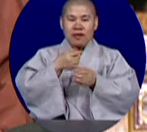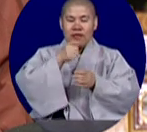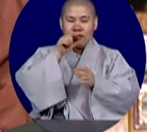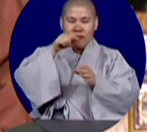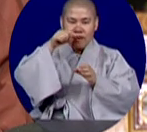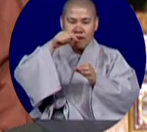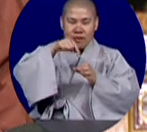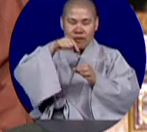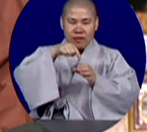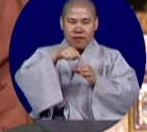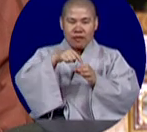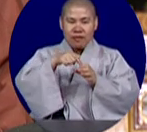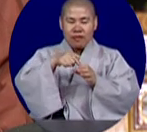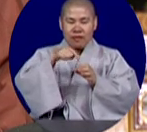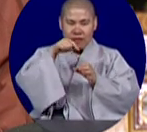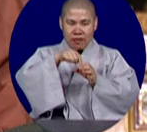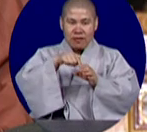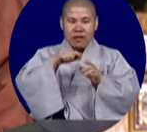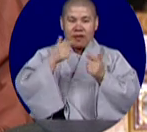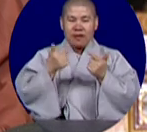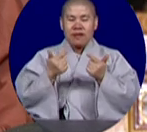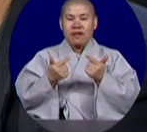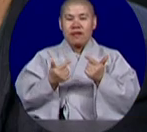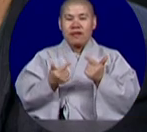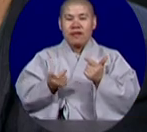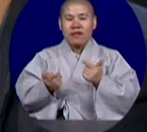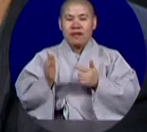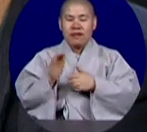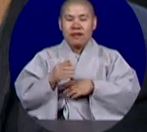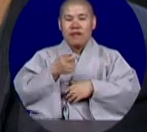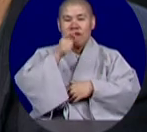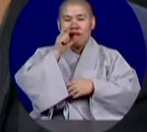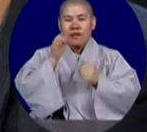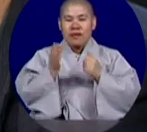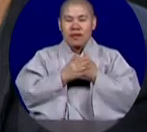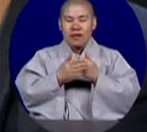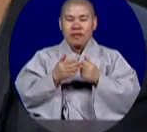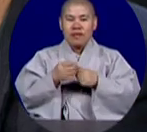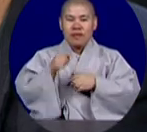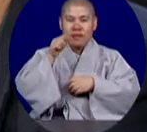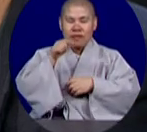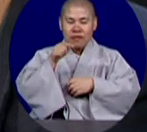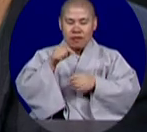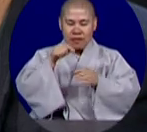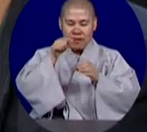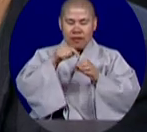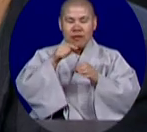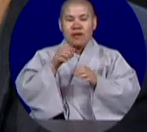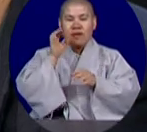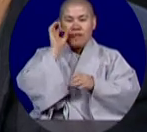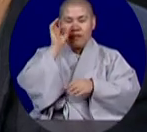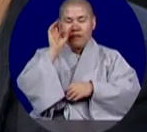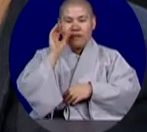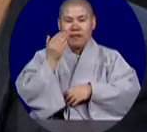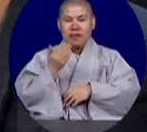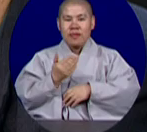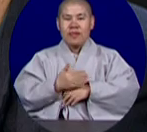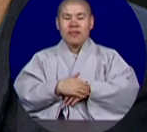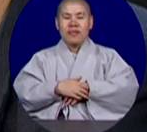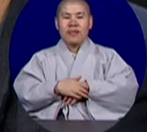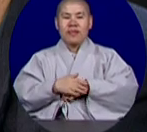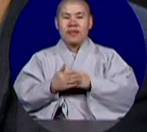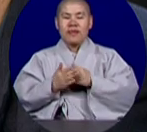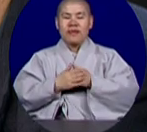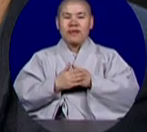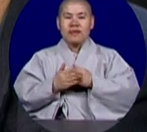들어갔나요? 안 들어갔죠. 이 물 때문에 손가락 그림자 보이는 거예요.